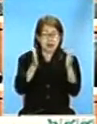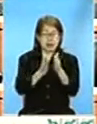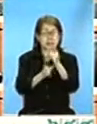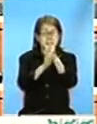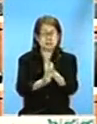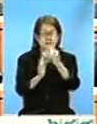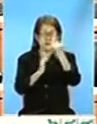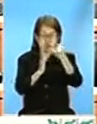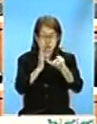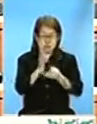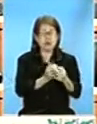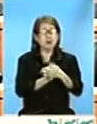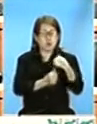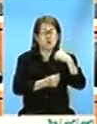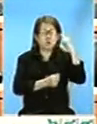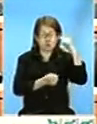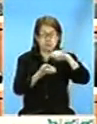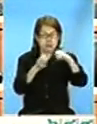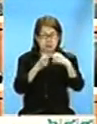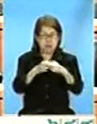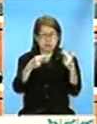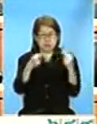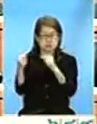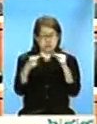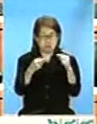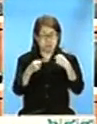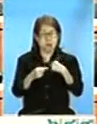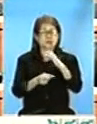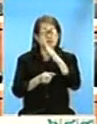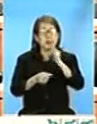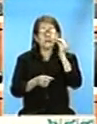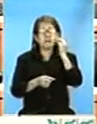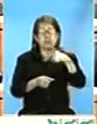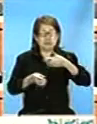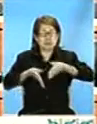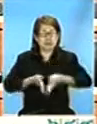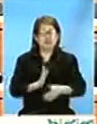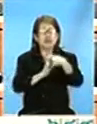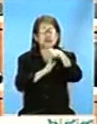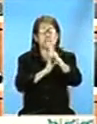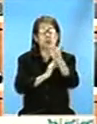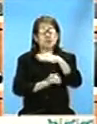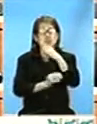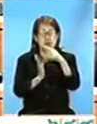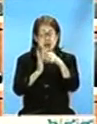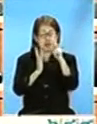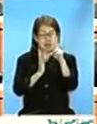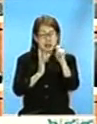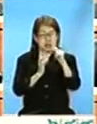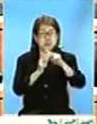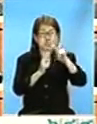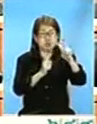อนครับผมในฐานะประชาชนในจังหวัดสมมุติว่าพิษณุโลกผมก็บอกว่าผมอยู่เขตที่2เนี่ยทำไมไม่แบ่งเขต